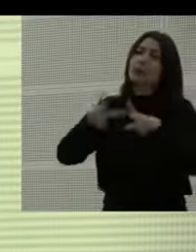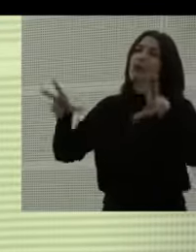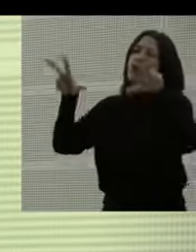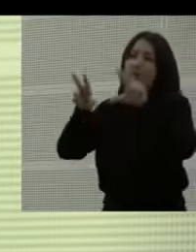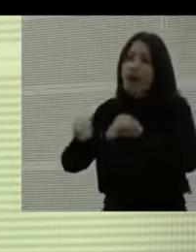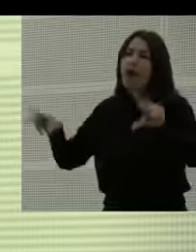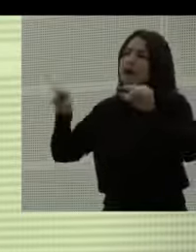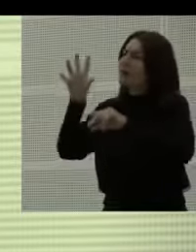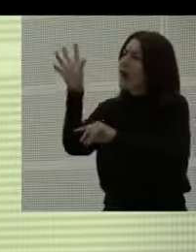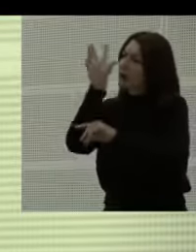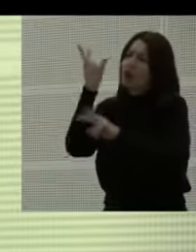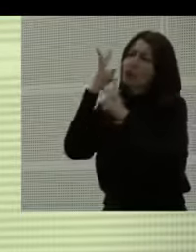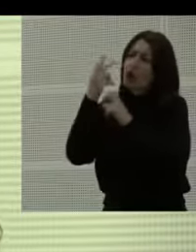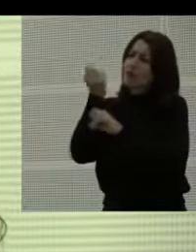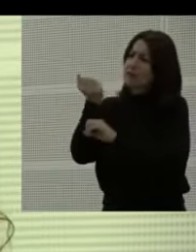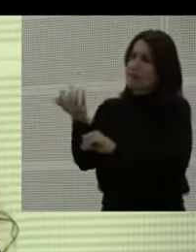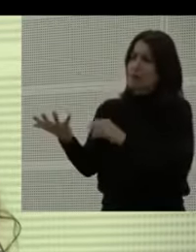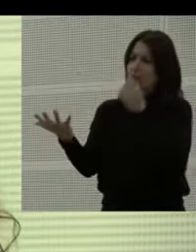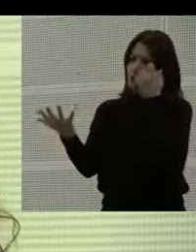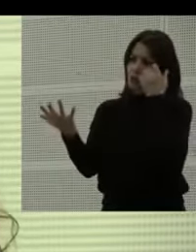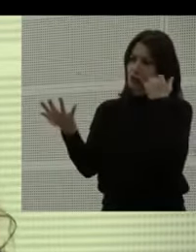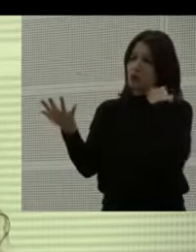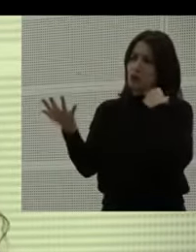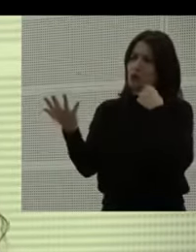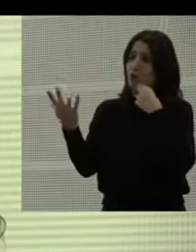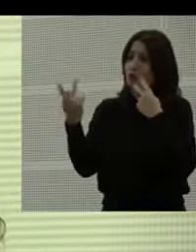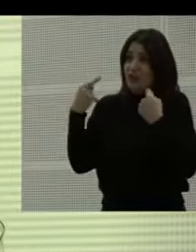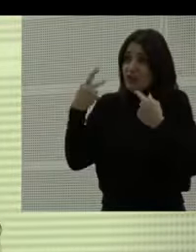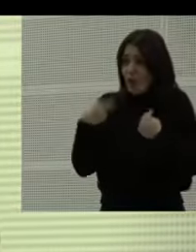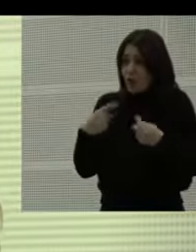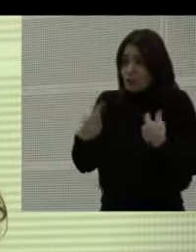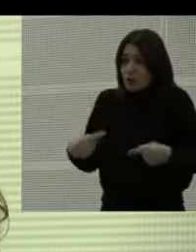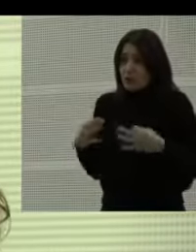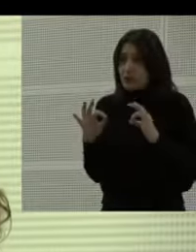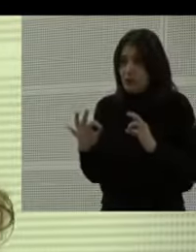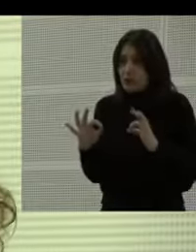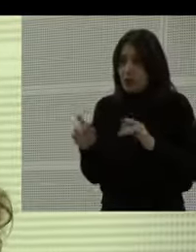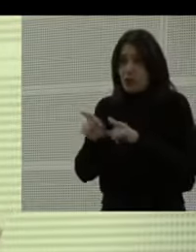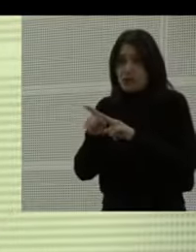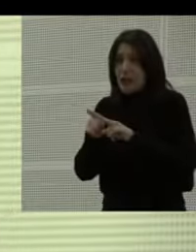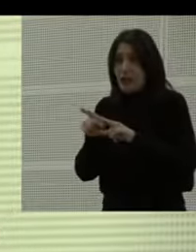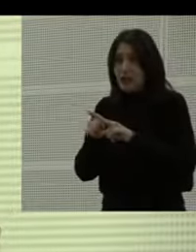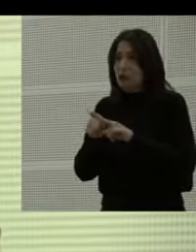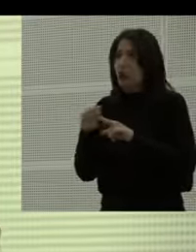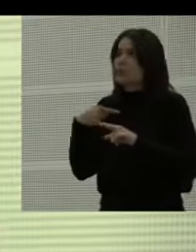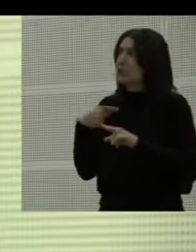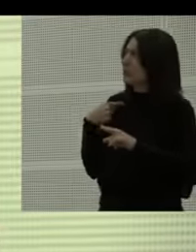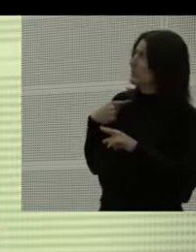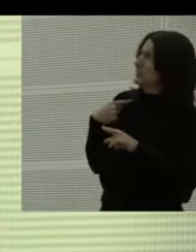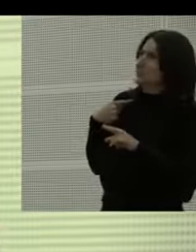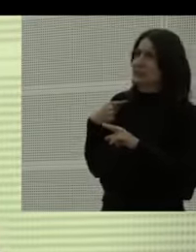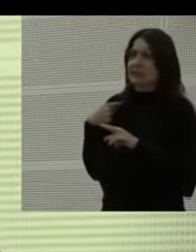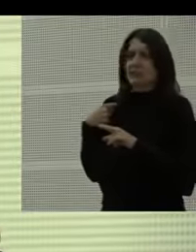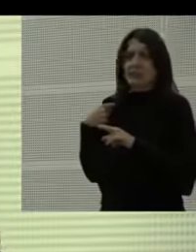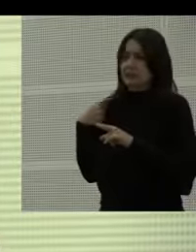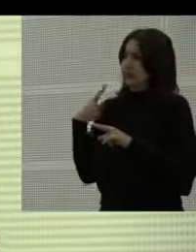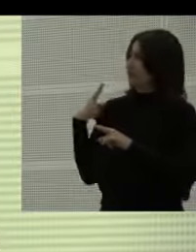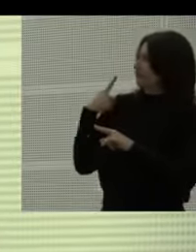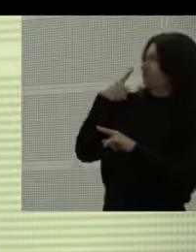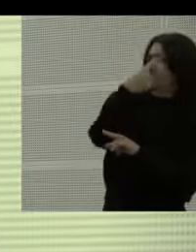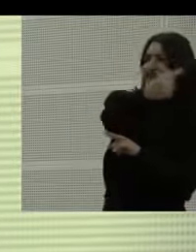favole. E questo è stato anche quello che ho vissuto io, perché mi sono allontanata dalla mia città